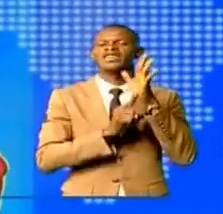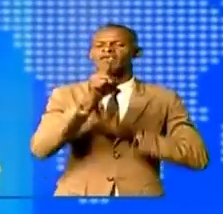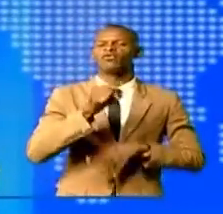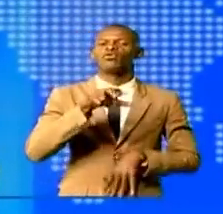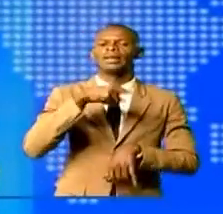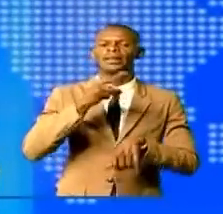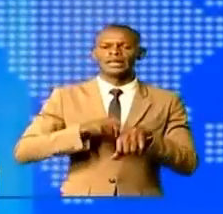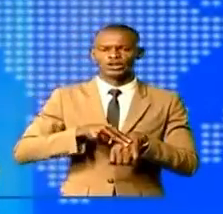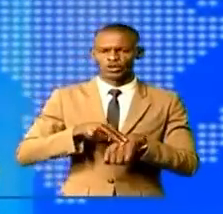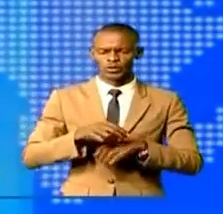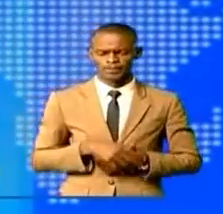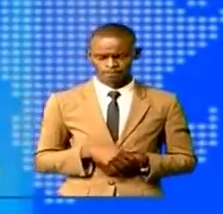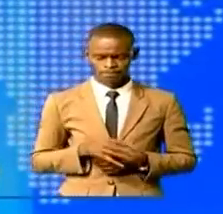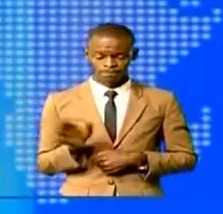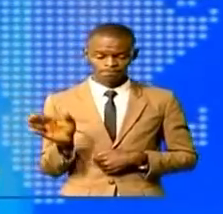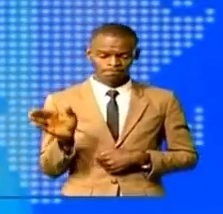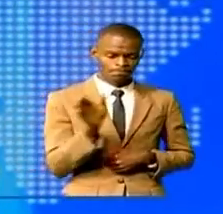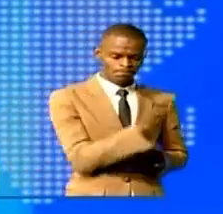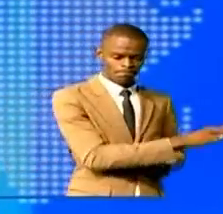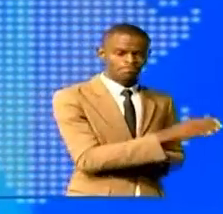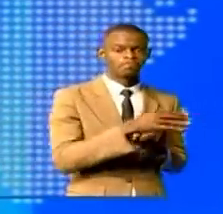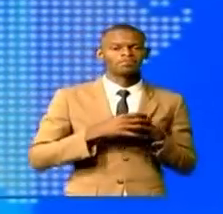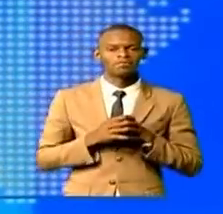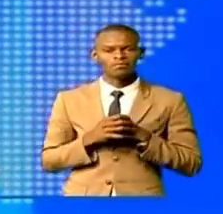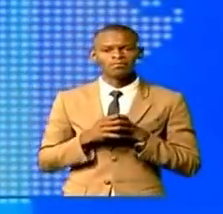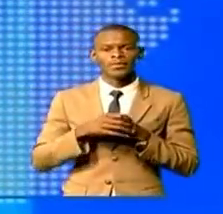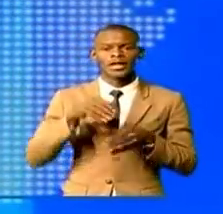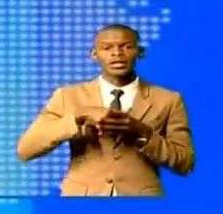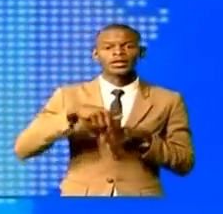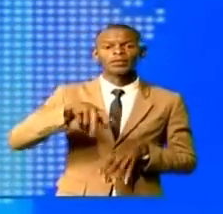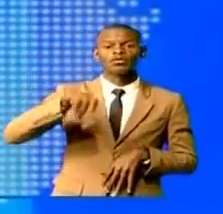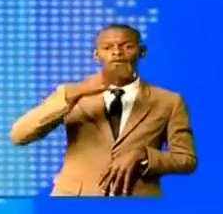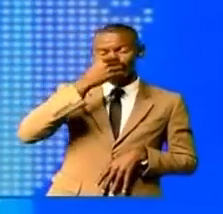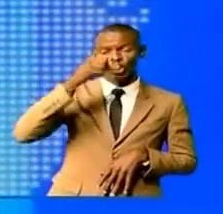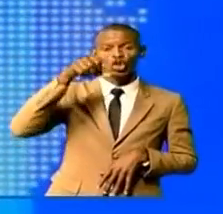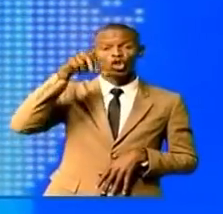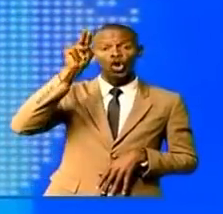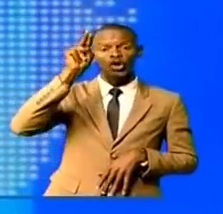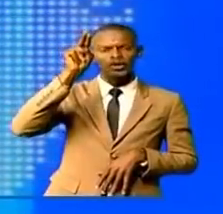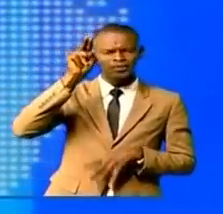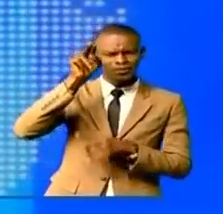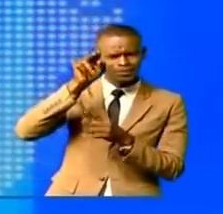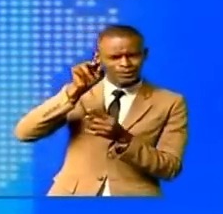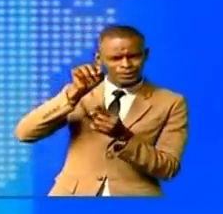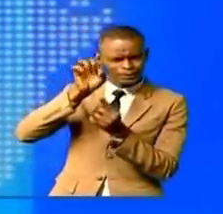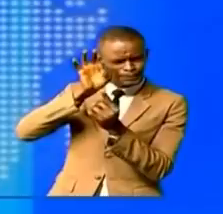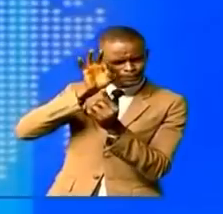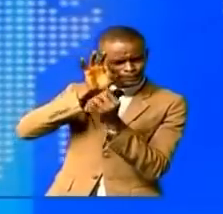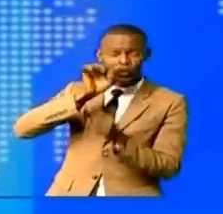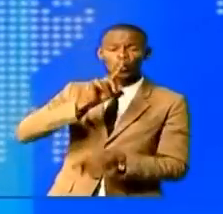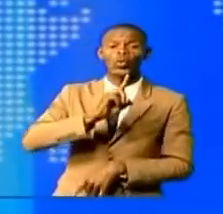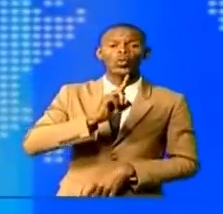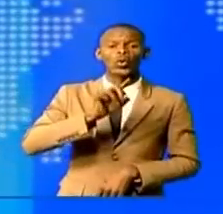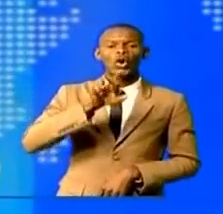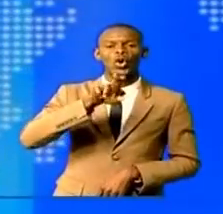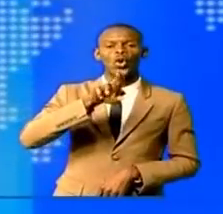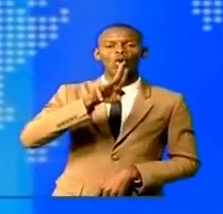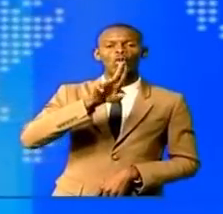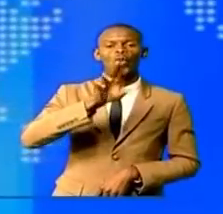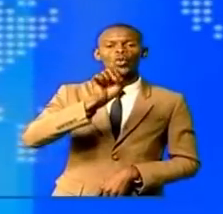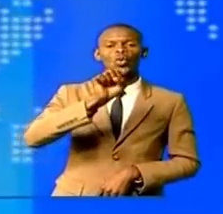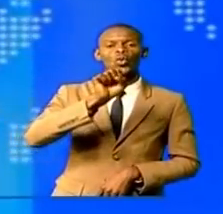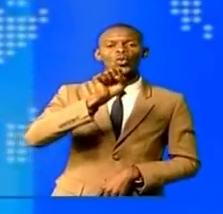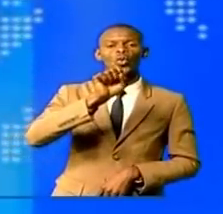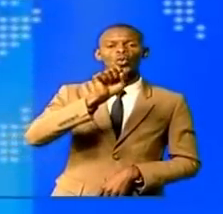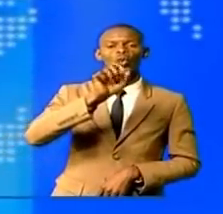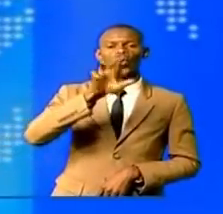Autre chose, dans le Nord Kivu et plus précisément à Rutshuru, après plusieurs mois d'attente pour les agriculteurs de ce coin du pays, l'heure est arrivée à la